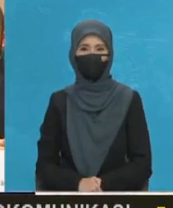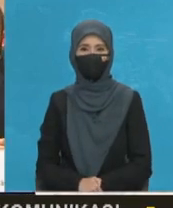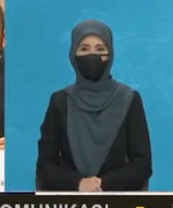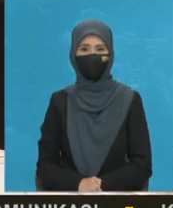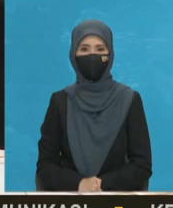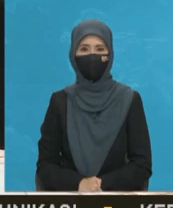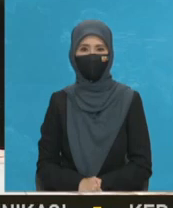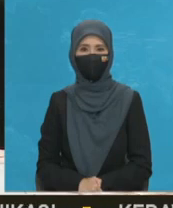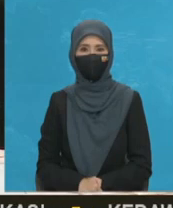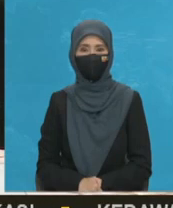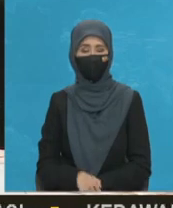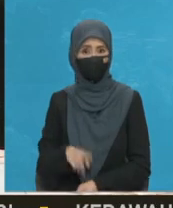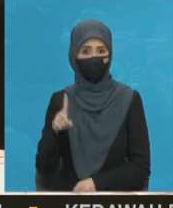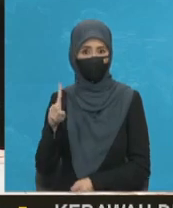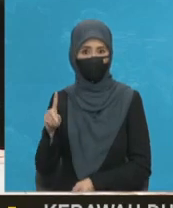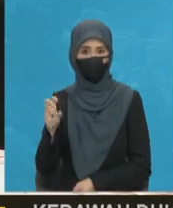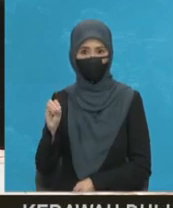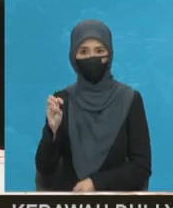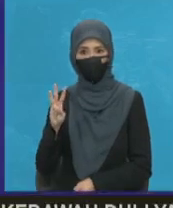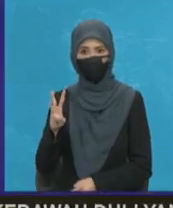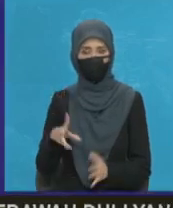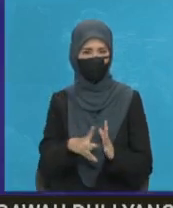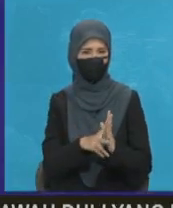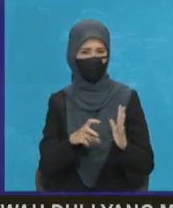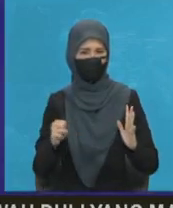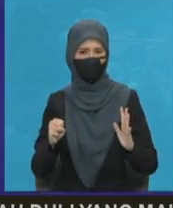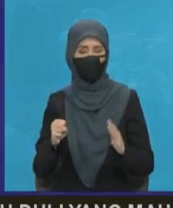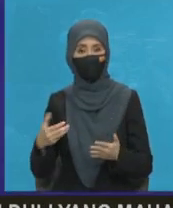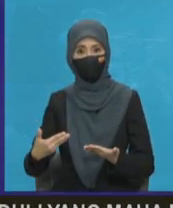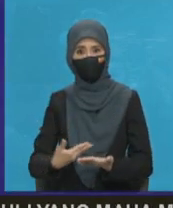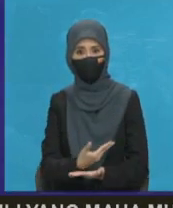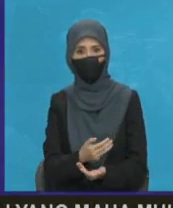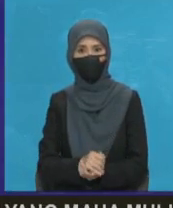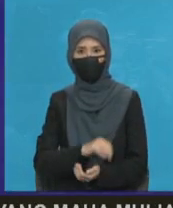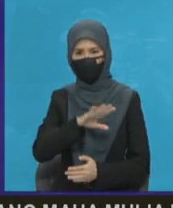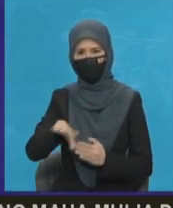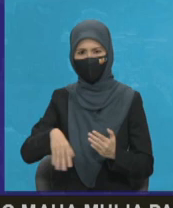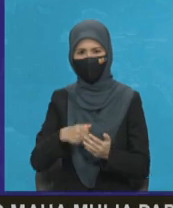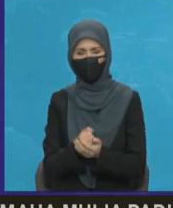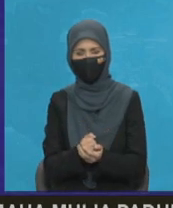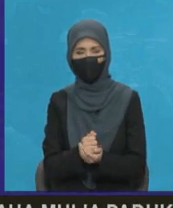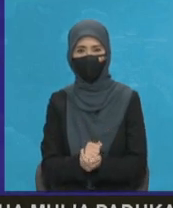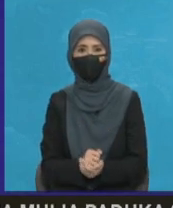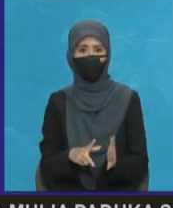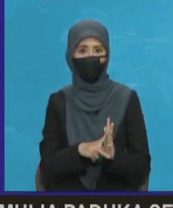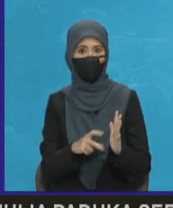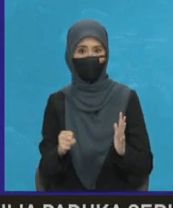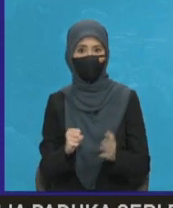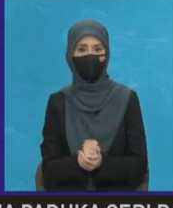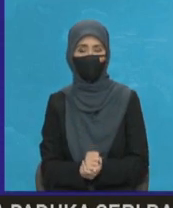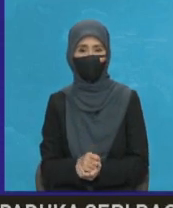Hai sebanyak 1600 baru Telah dilaporkan yang membawa kepada jumlah keseluruhan siswa yang 128000